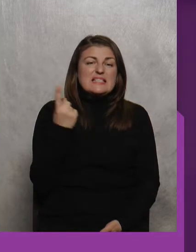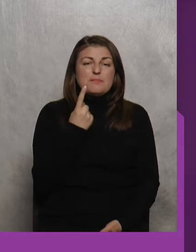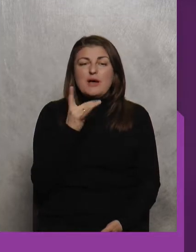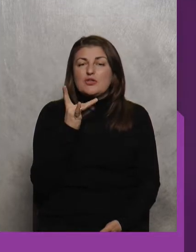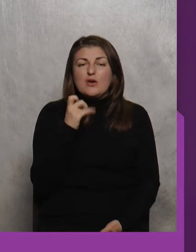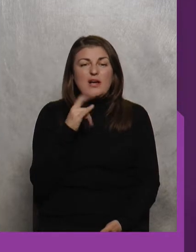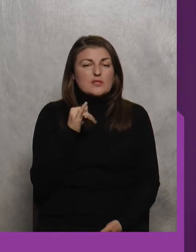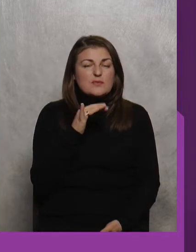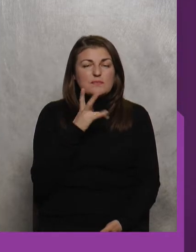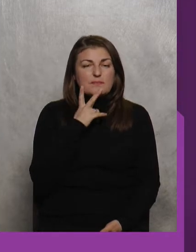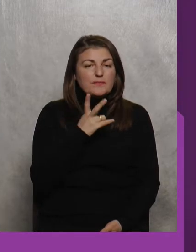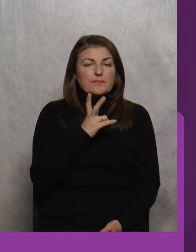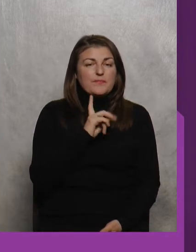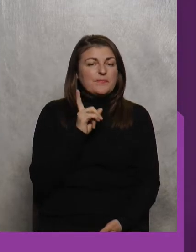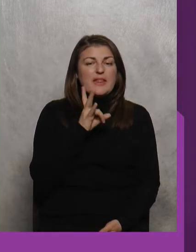з першого разу